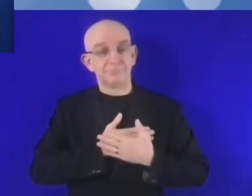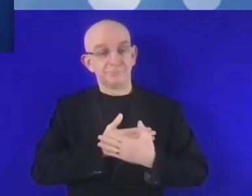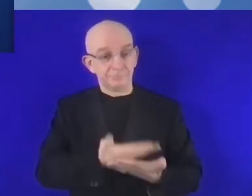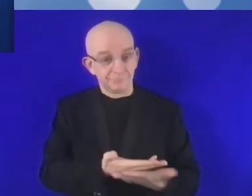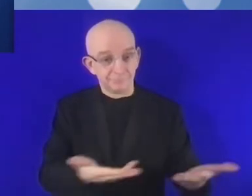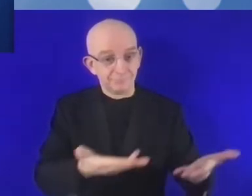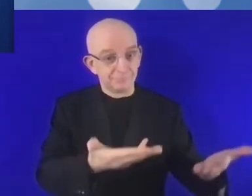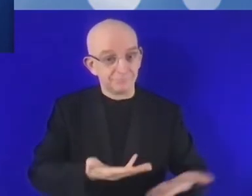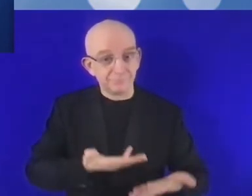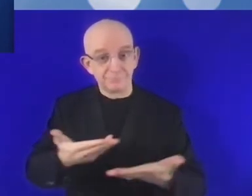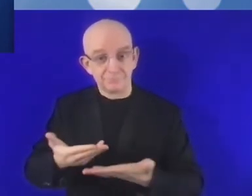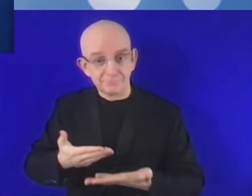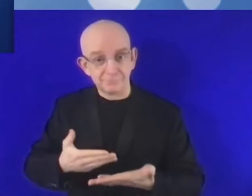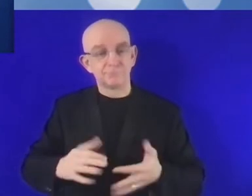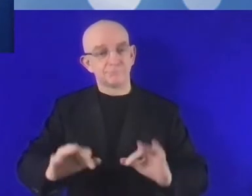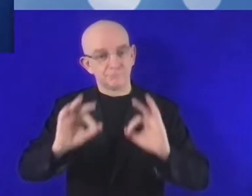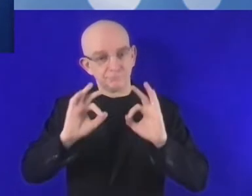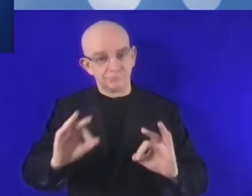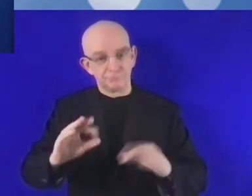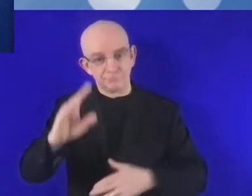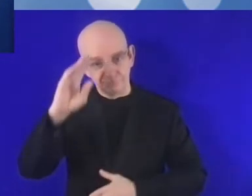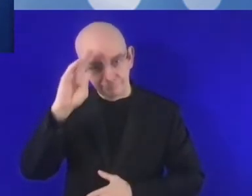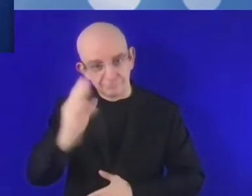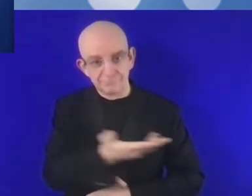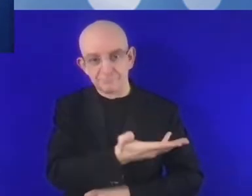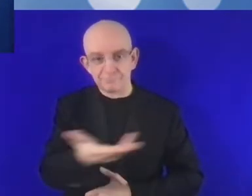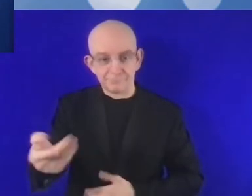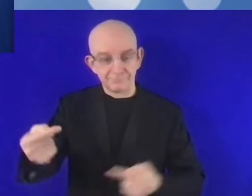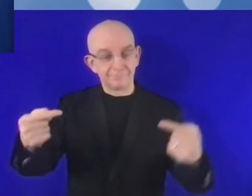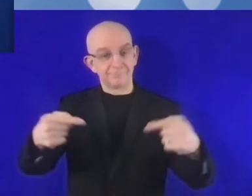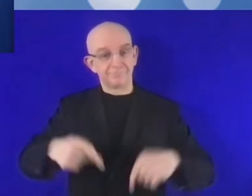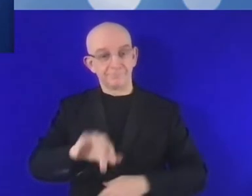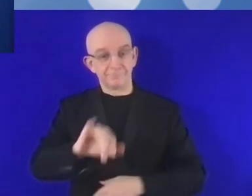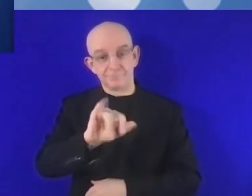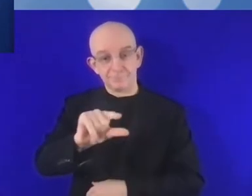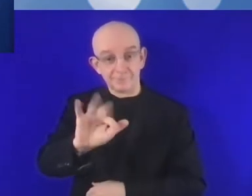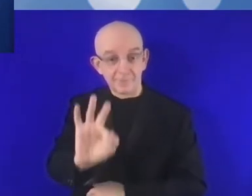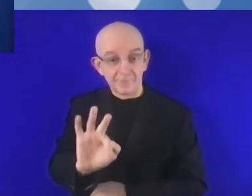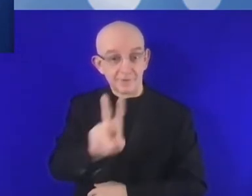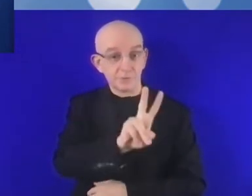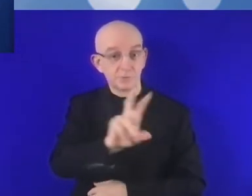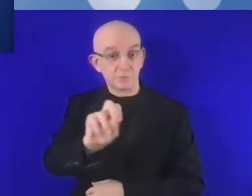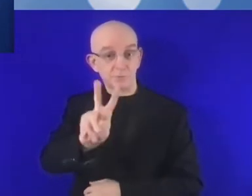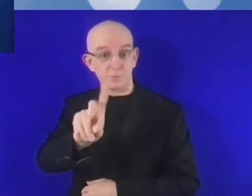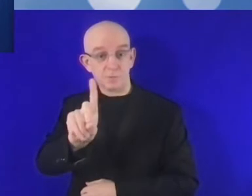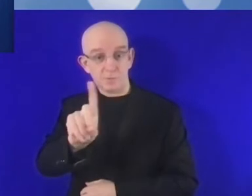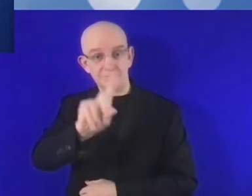لمنتدى الإنترنت، أنه لمن دواعي سروري أن أرحب بكم في